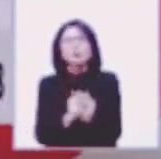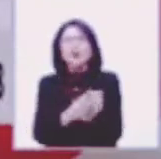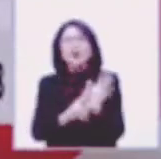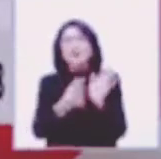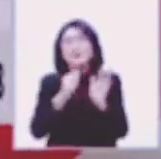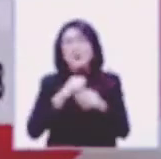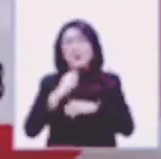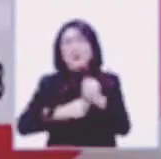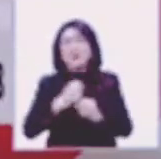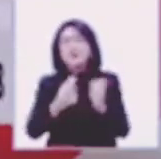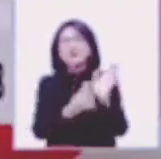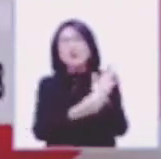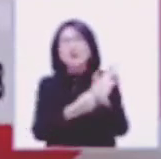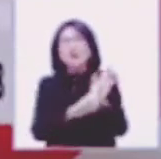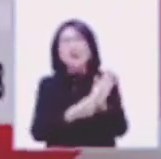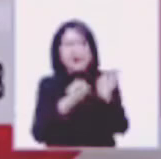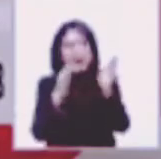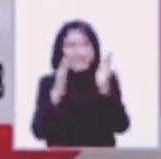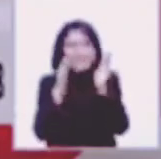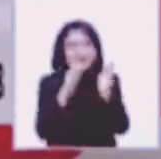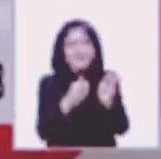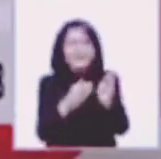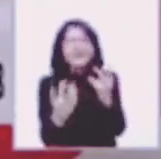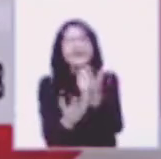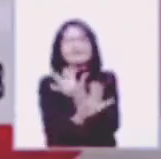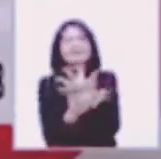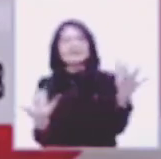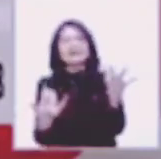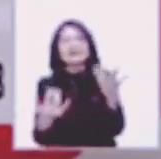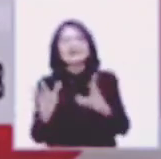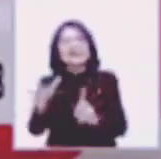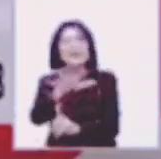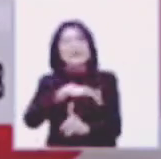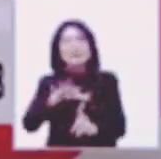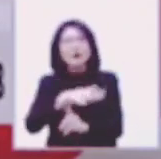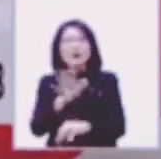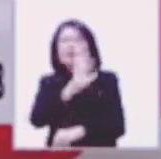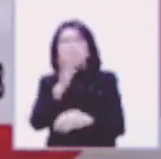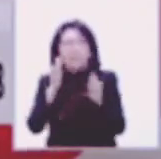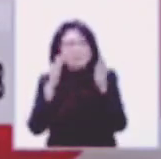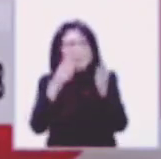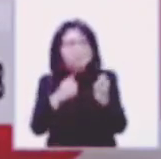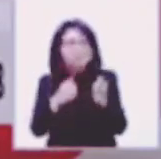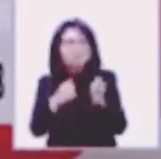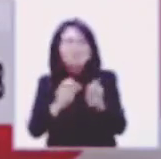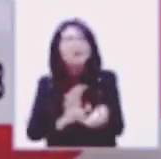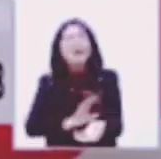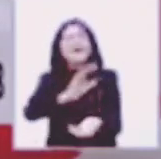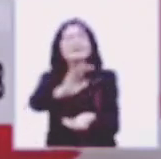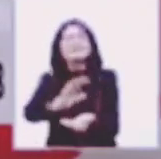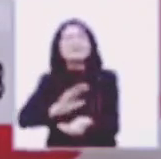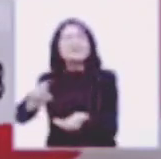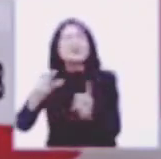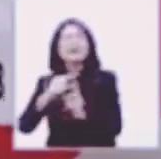dengan sungguh-sungguh, berpihak kepada rakyat dan lingkungan, bukan berpihak kepada investor ataupun pengusaha.